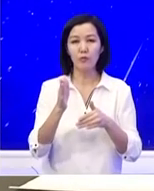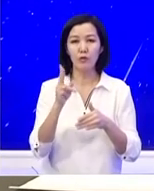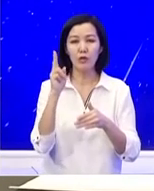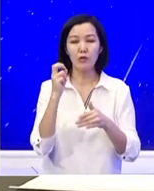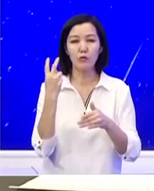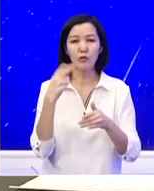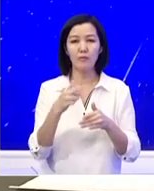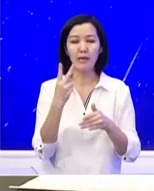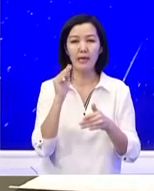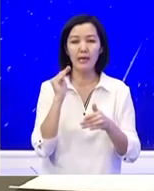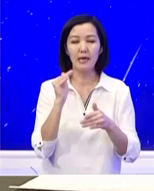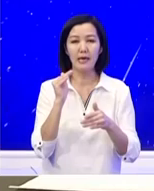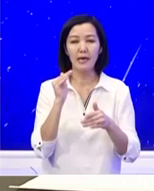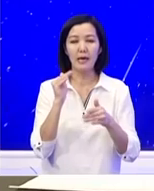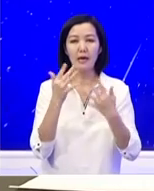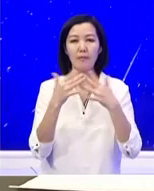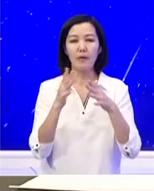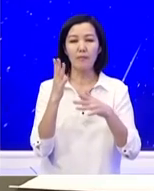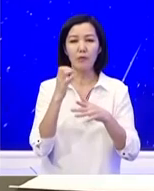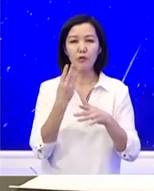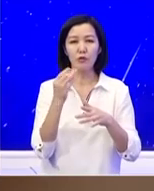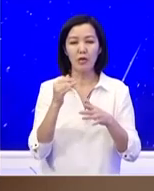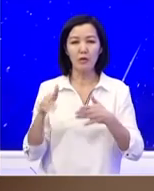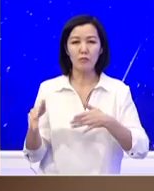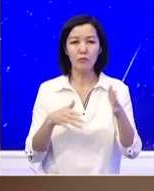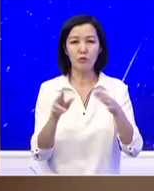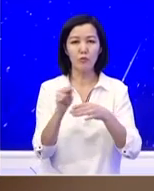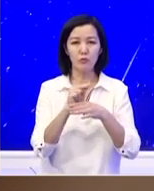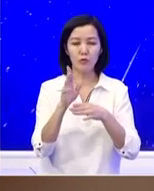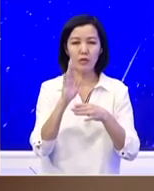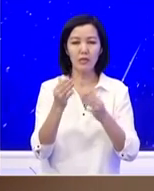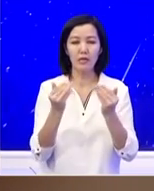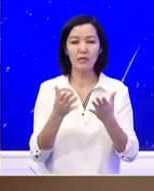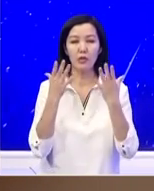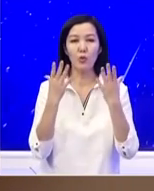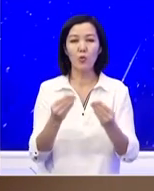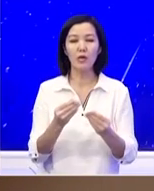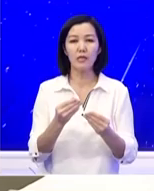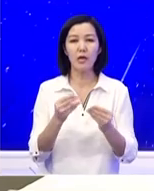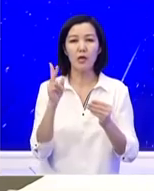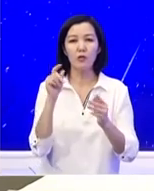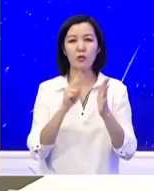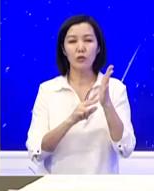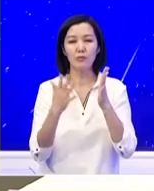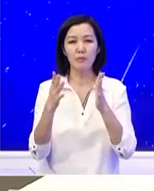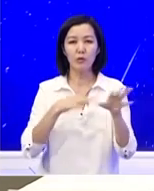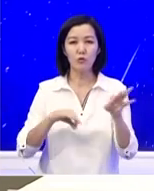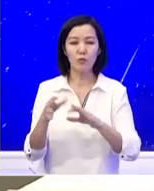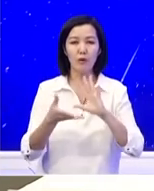220 елді мекенде 500 шақырым жол жөнделеді. Қазіргі уақытта 175 жоба бойынша